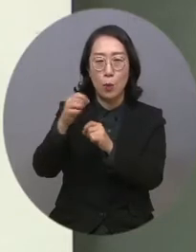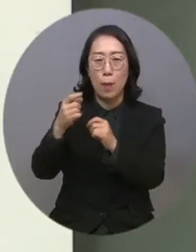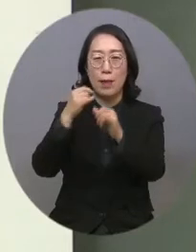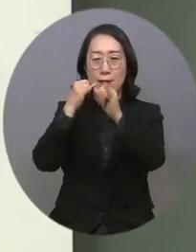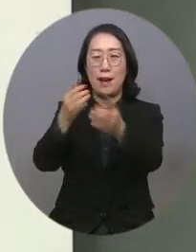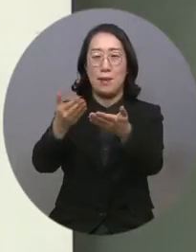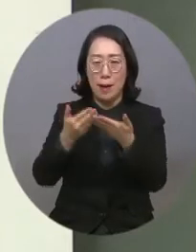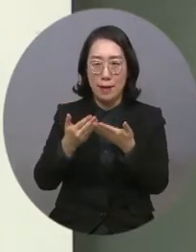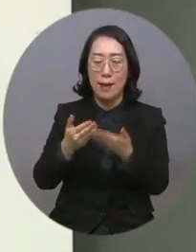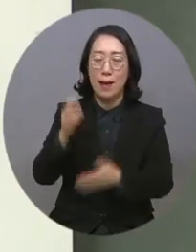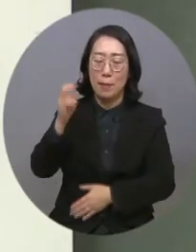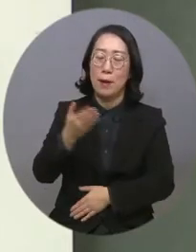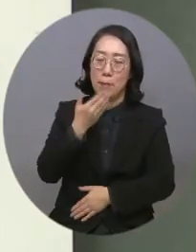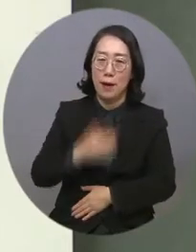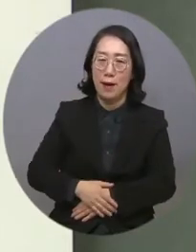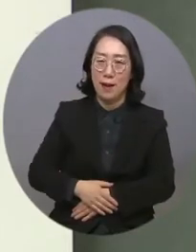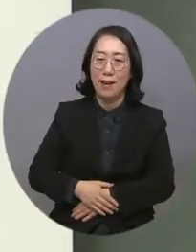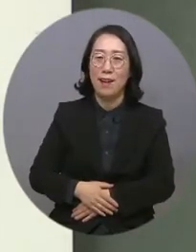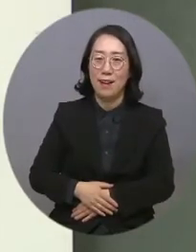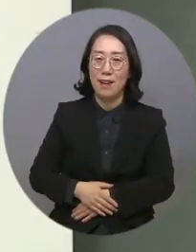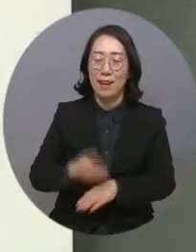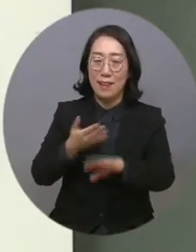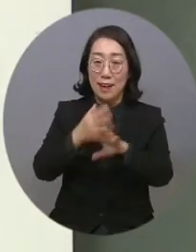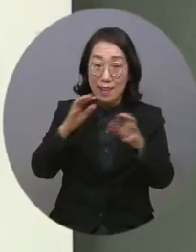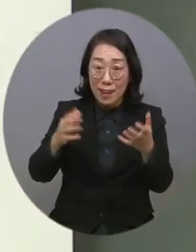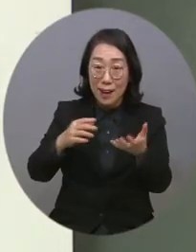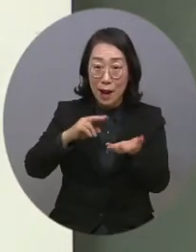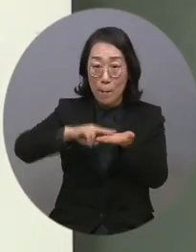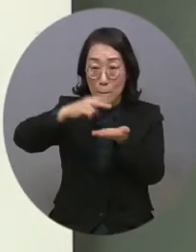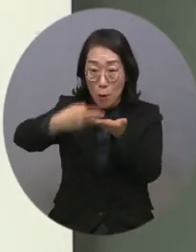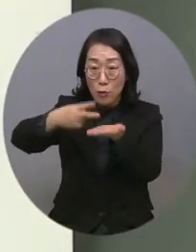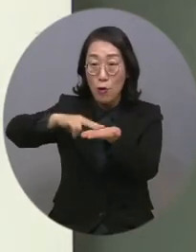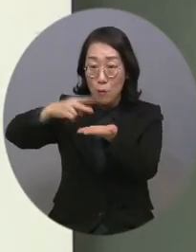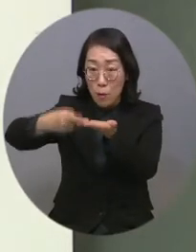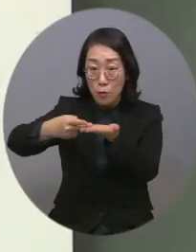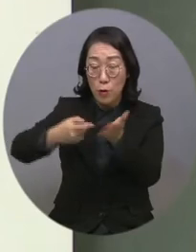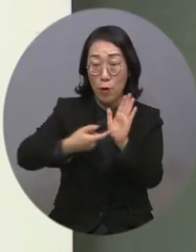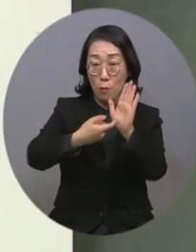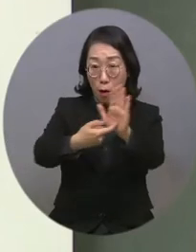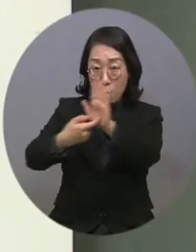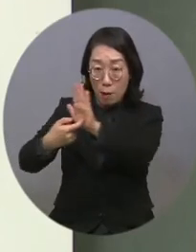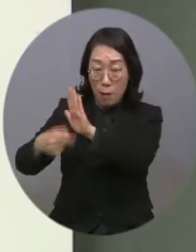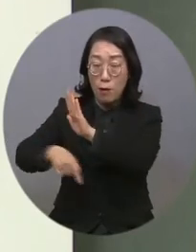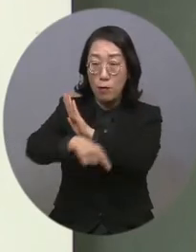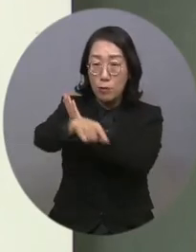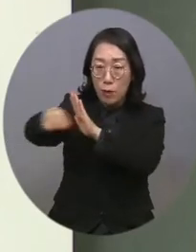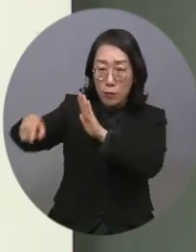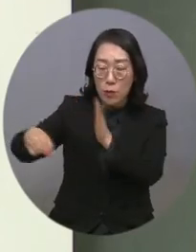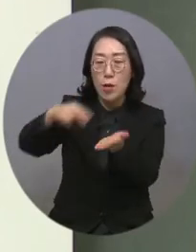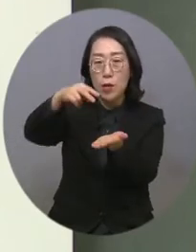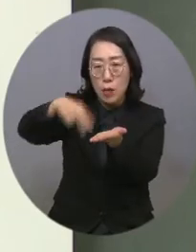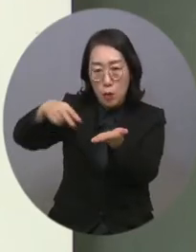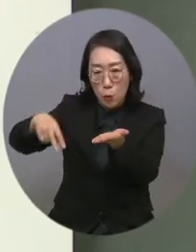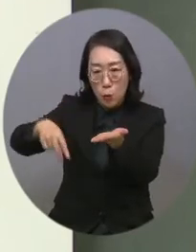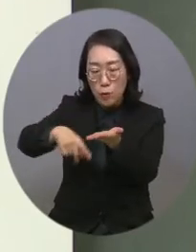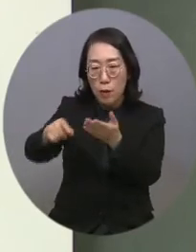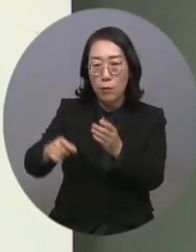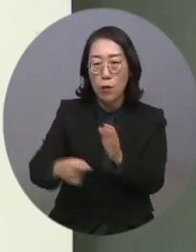좀 우리나라의 문학도 예. 외국어로 자꾸 번역이 돼서 세계 시장에 진출을